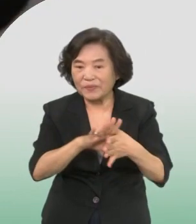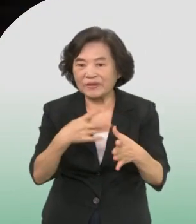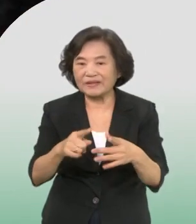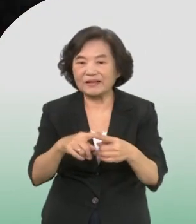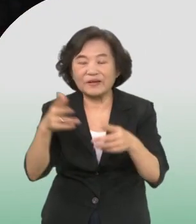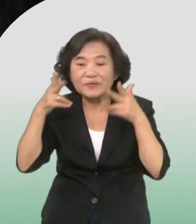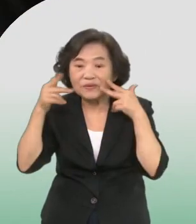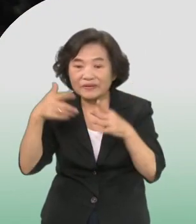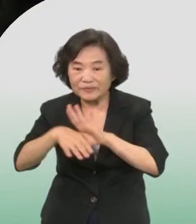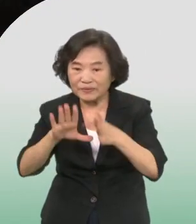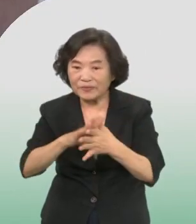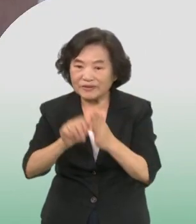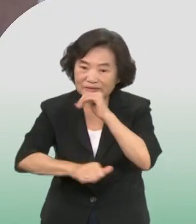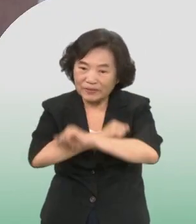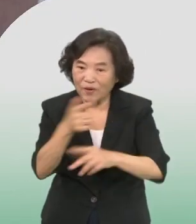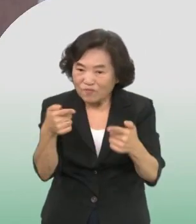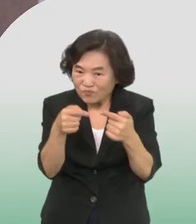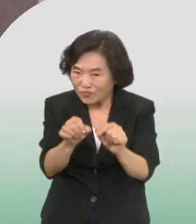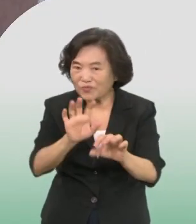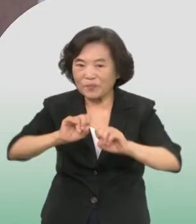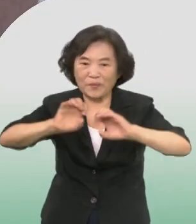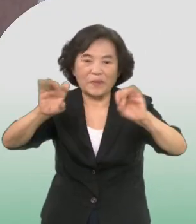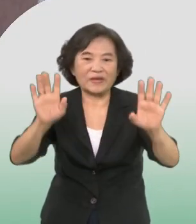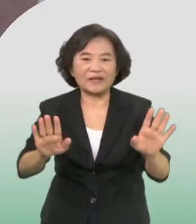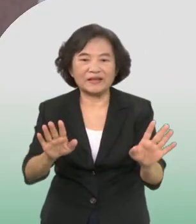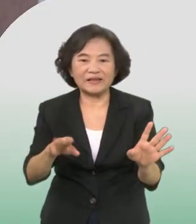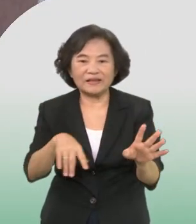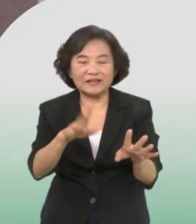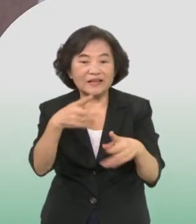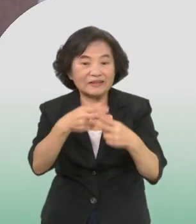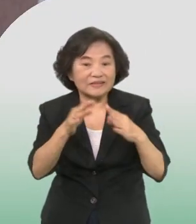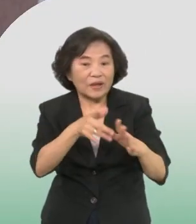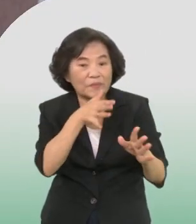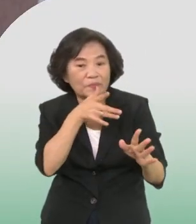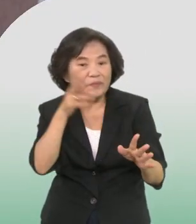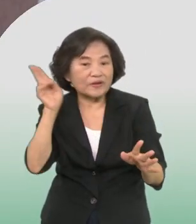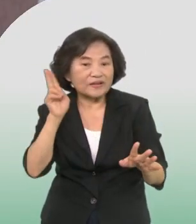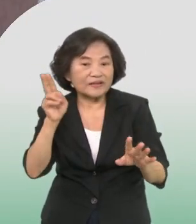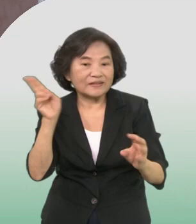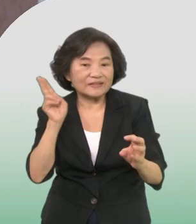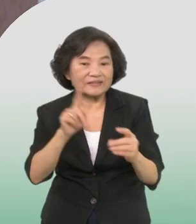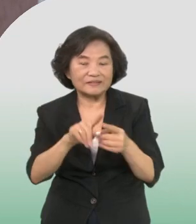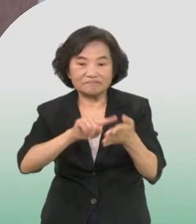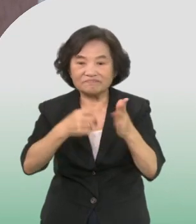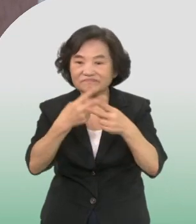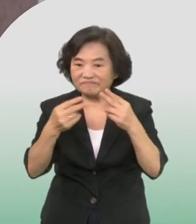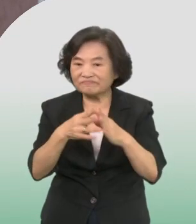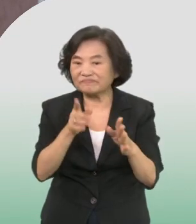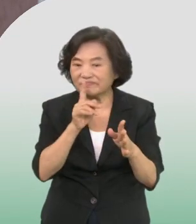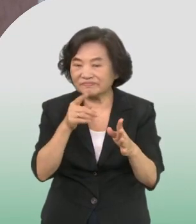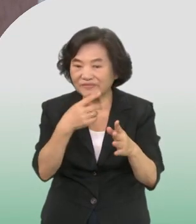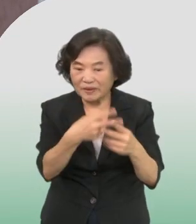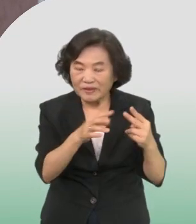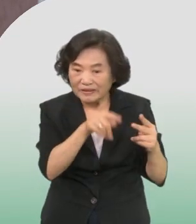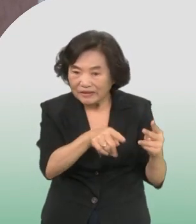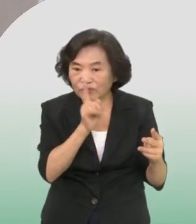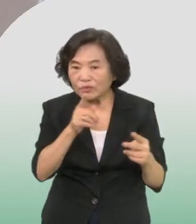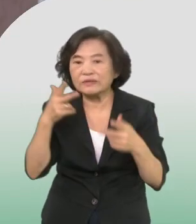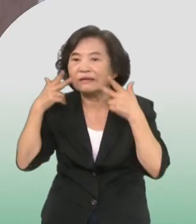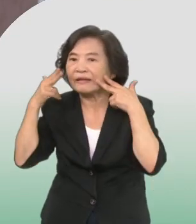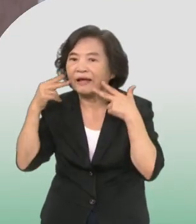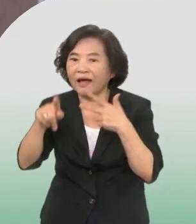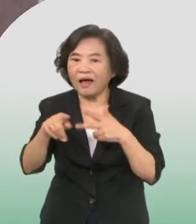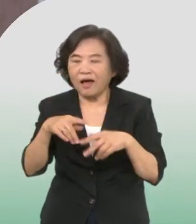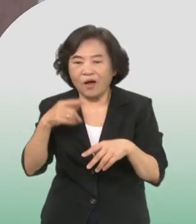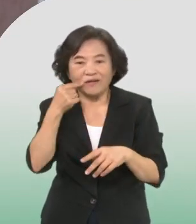活嘅大小事情。 佮记录多啲都广播电台表现出原住民嘅语言，佮对行业嚟讲咩难得。不